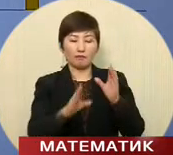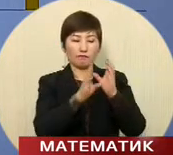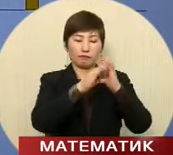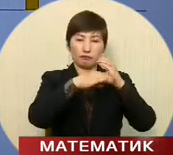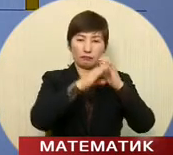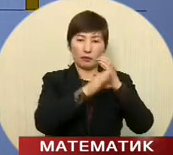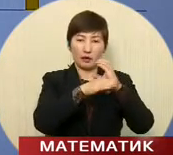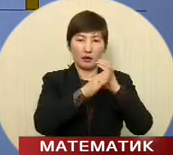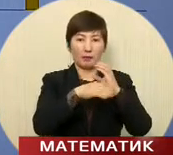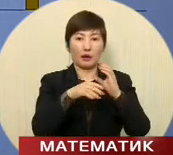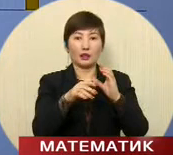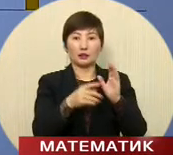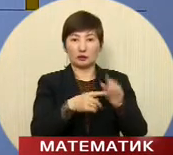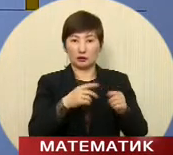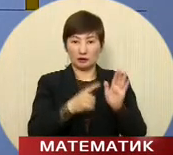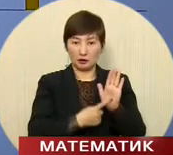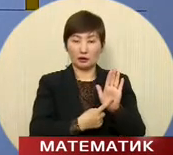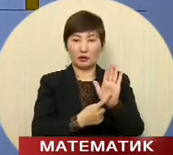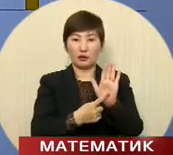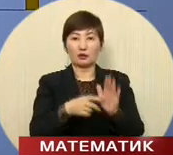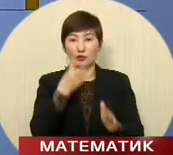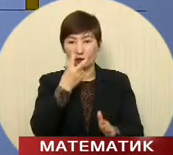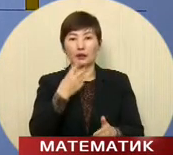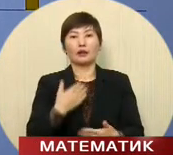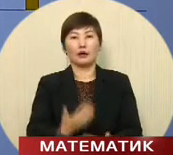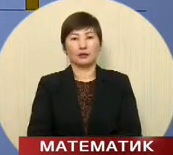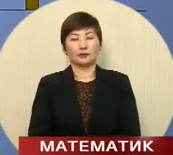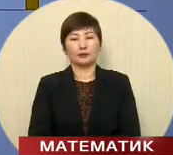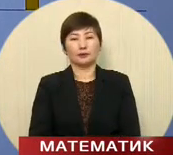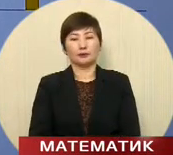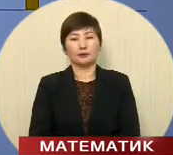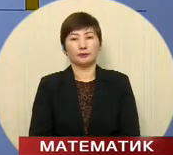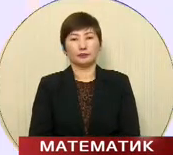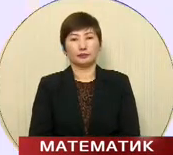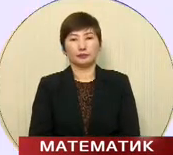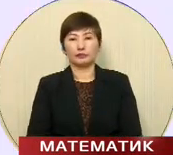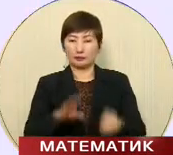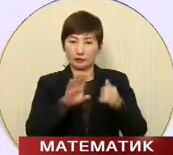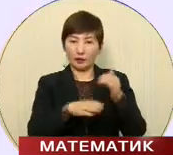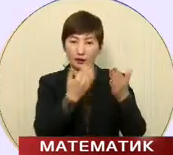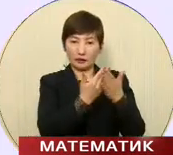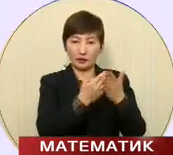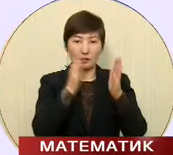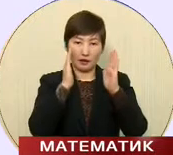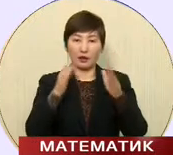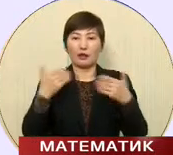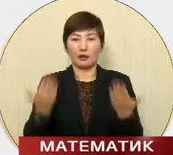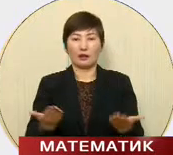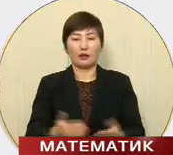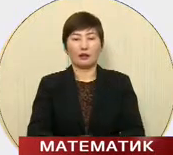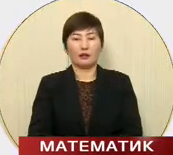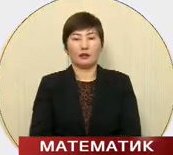болон пиктограмаар хэрхэн яаж дүрслэх тухай авч үзлээ. За дараагийн жишээнд анхаарлаа хандуулъя.